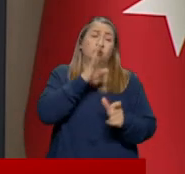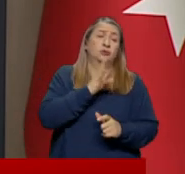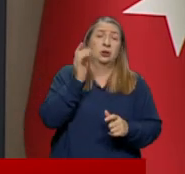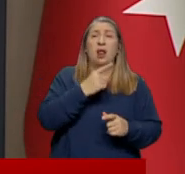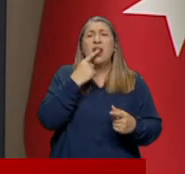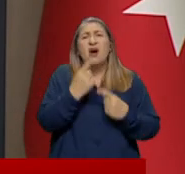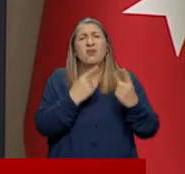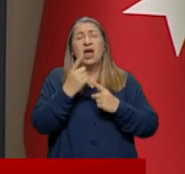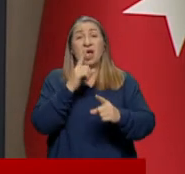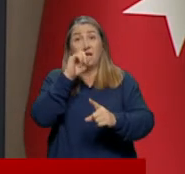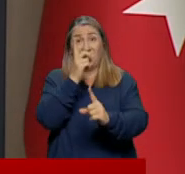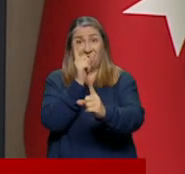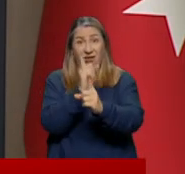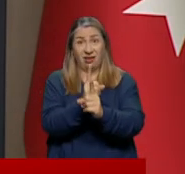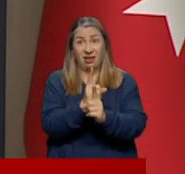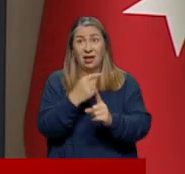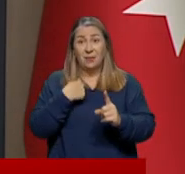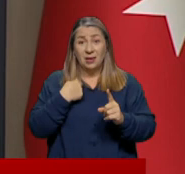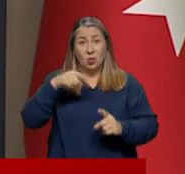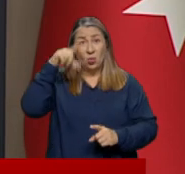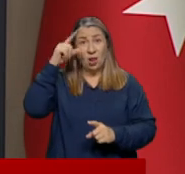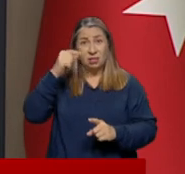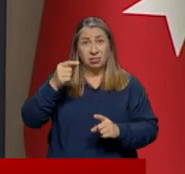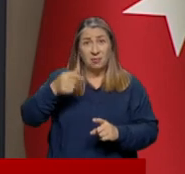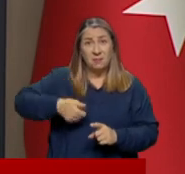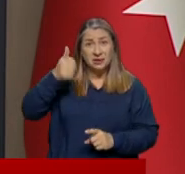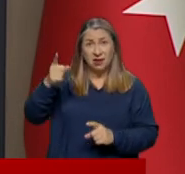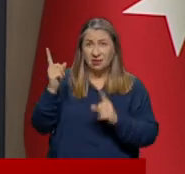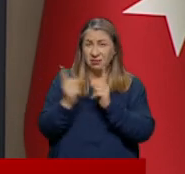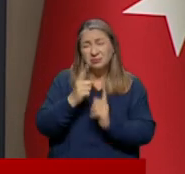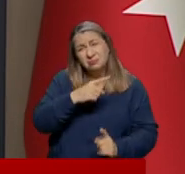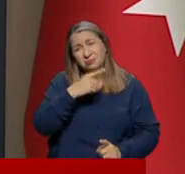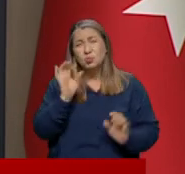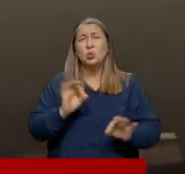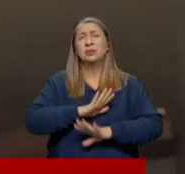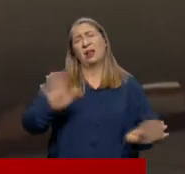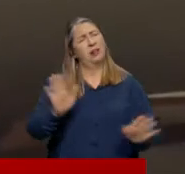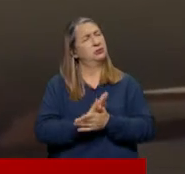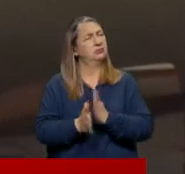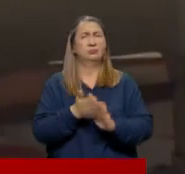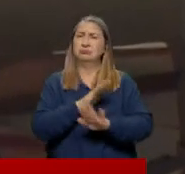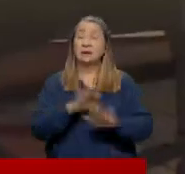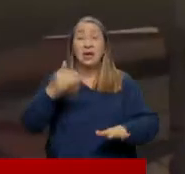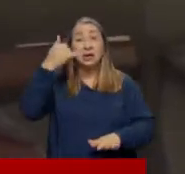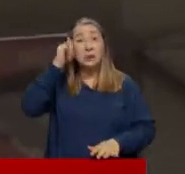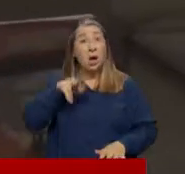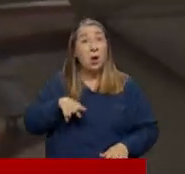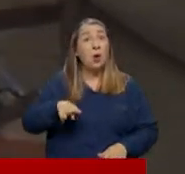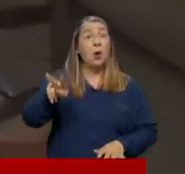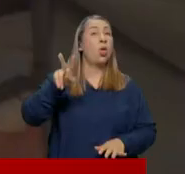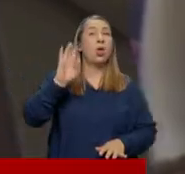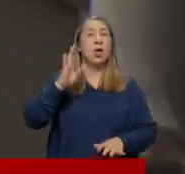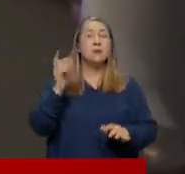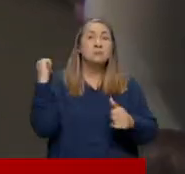laf ikili bir görüşmeyi benim mikro tak ise yapmam mümkün değil Bitti iş Erdoğan İspanya yolunda